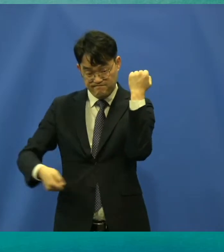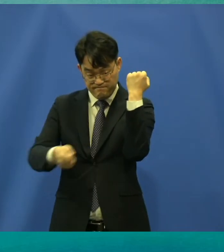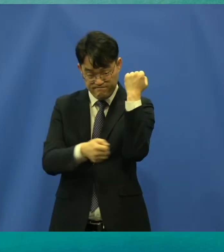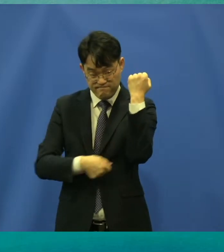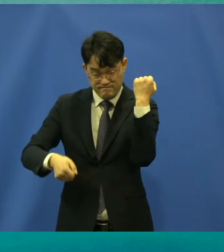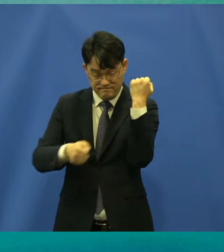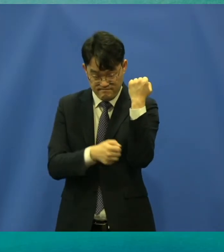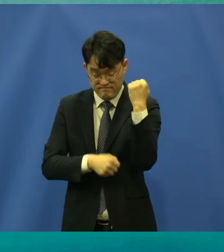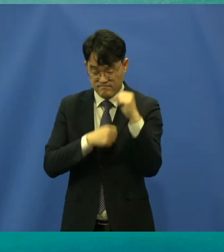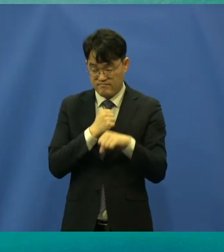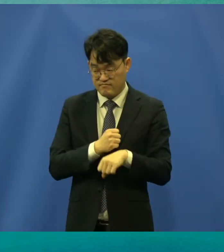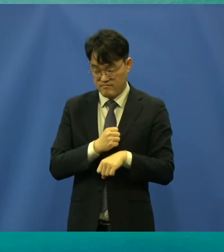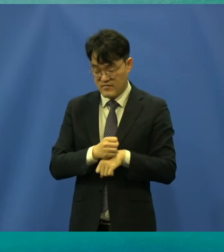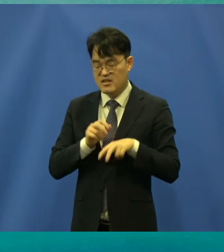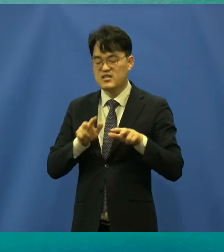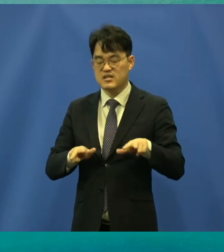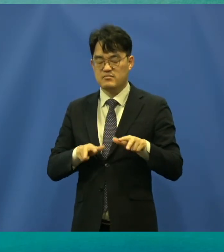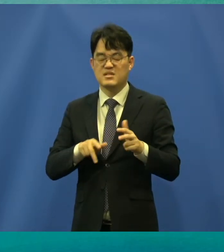시간이 타임이에요.